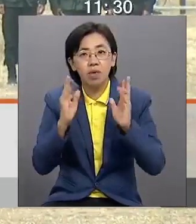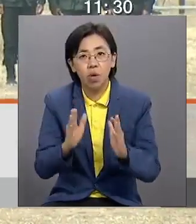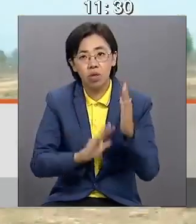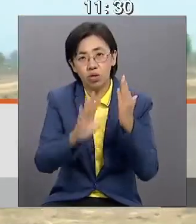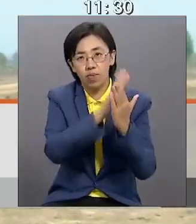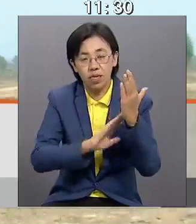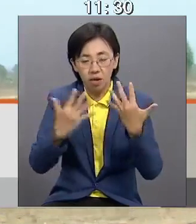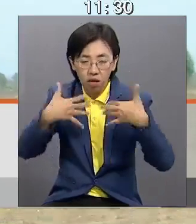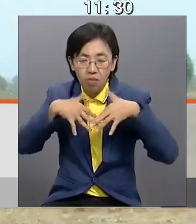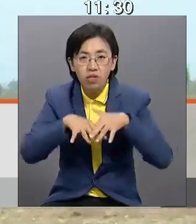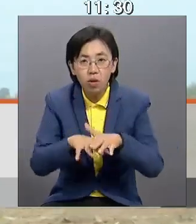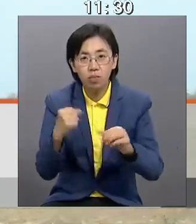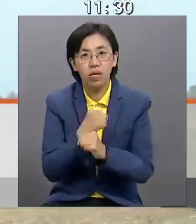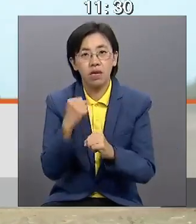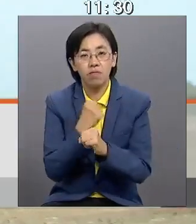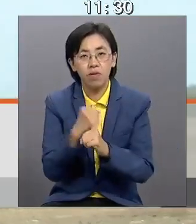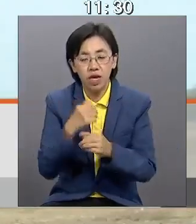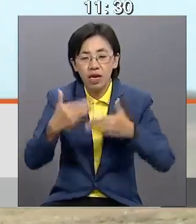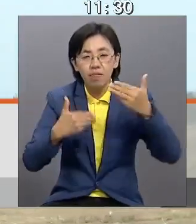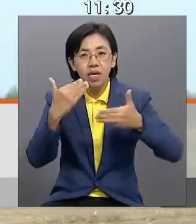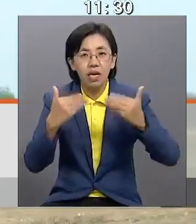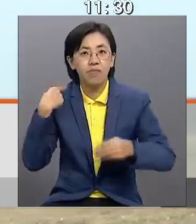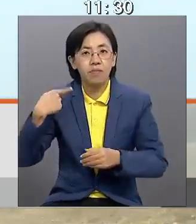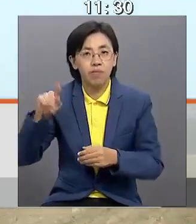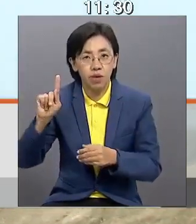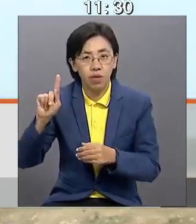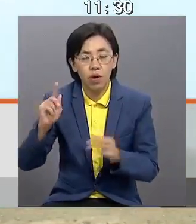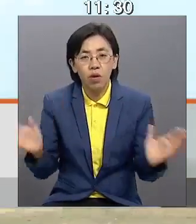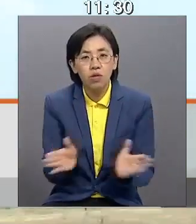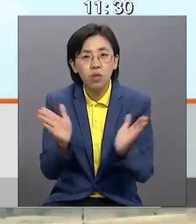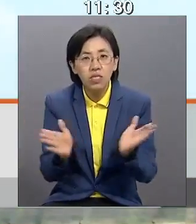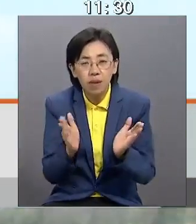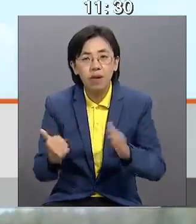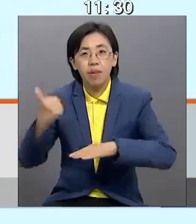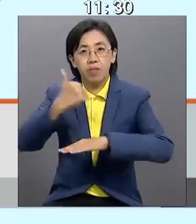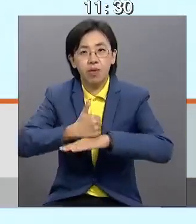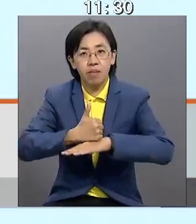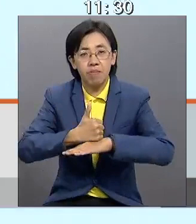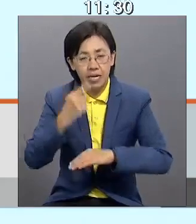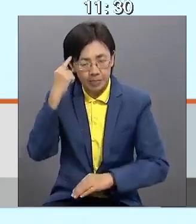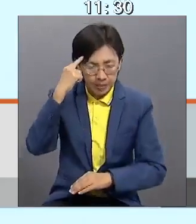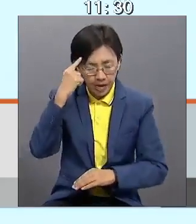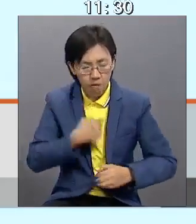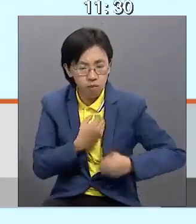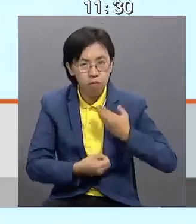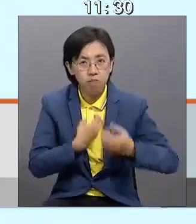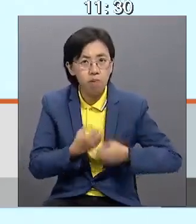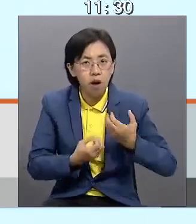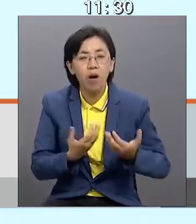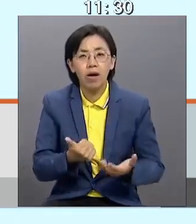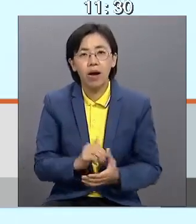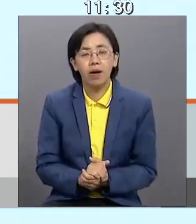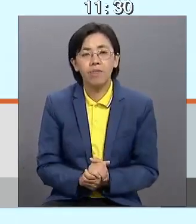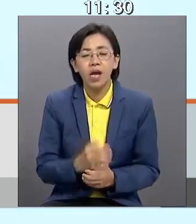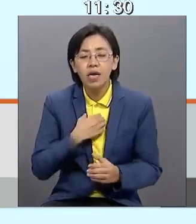มีส่วนร่วมในการฝึกผ่านกิจกรรมที่มีประโยชน์ส่งเสริมภาวะผู้นำกล้าคิดกล้าแสดงออกโดยเปิดให้ได้สะ